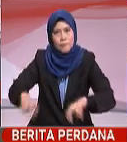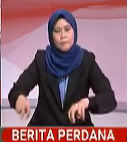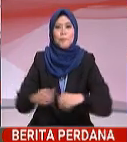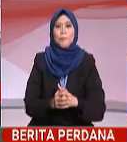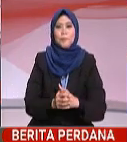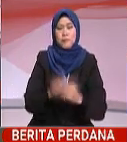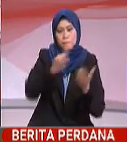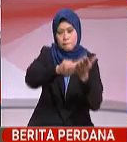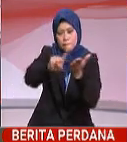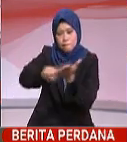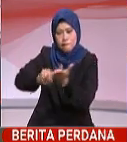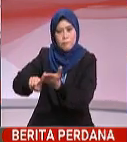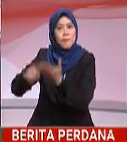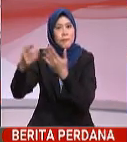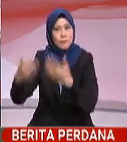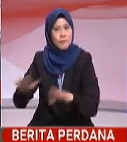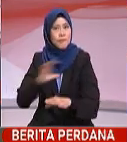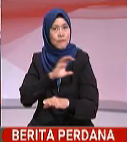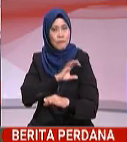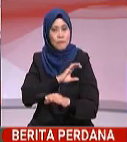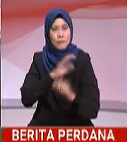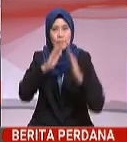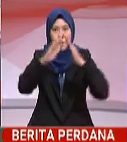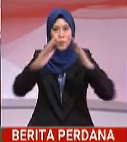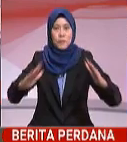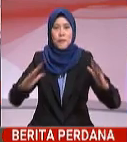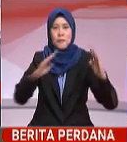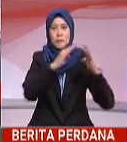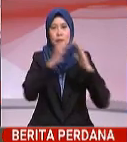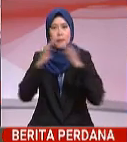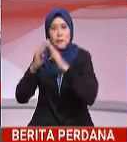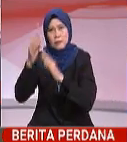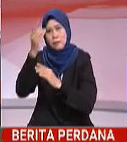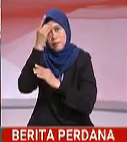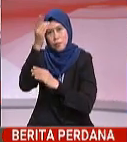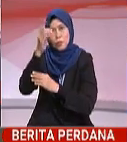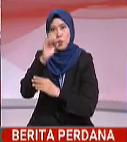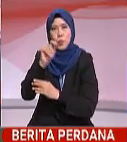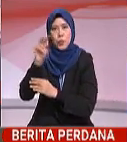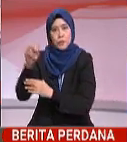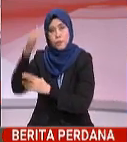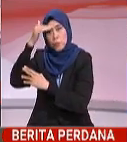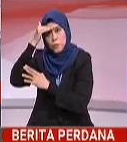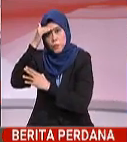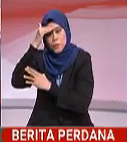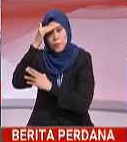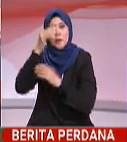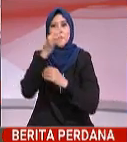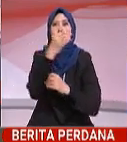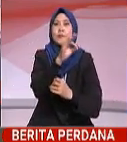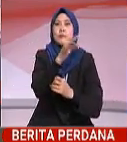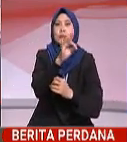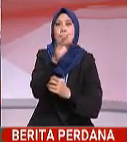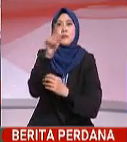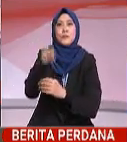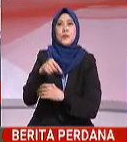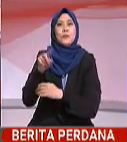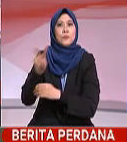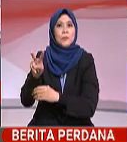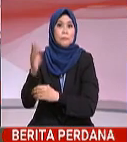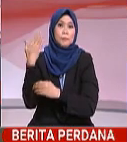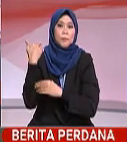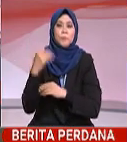Satu pemeriksaan telah dijalankan polis di sebuah rumah di Bandar Dato' On, Johor Bahru pada 19 Februari